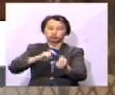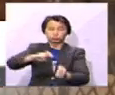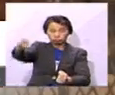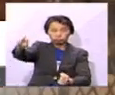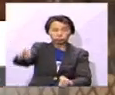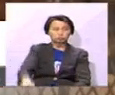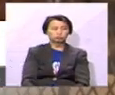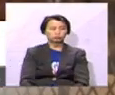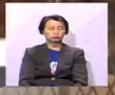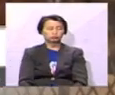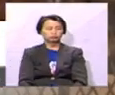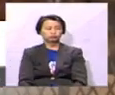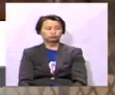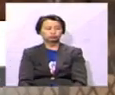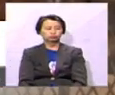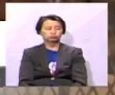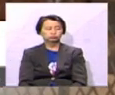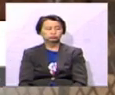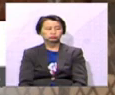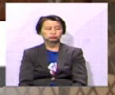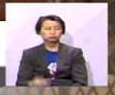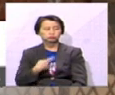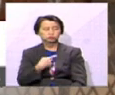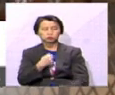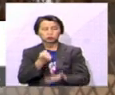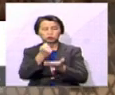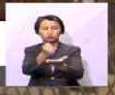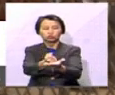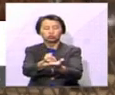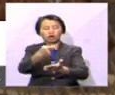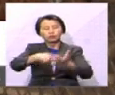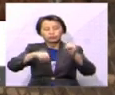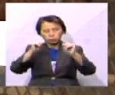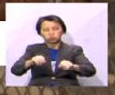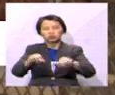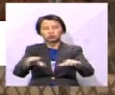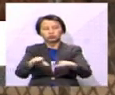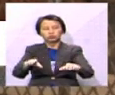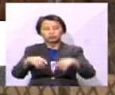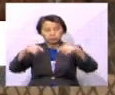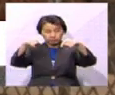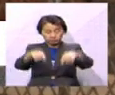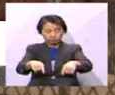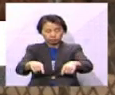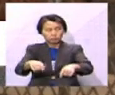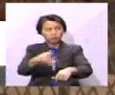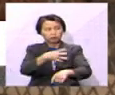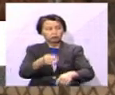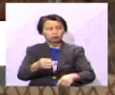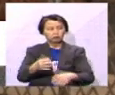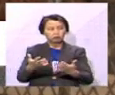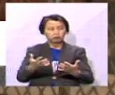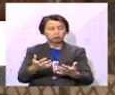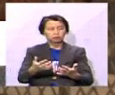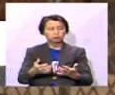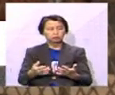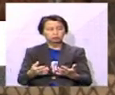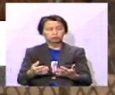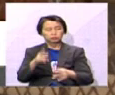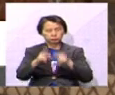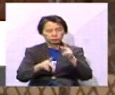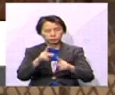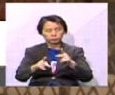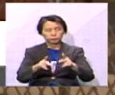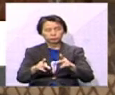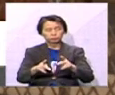Saya punya aim untuk menolong mana yang kita boleh buat dengan limitation dekat sini dan underprivileged people.